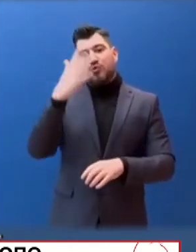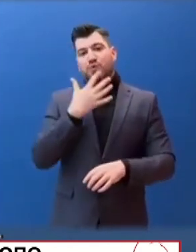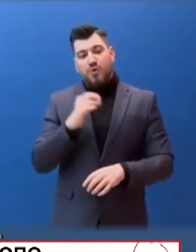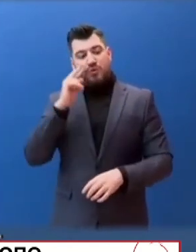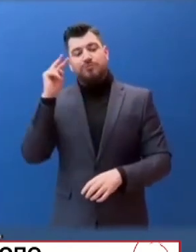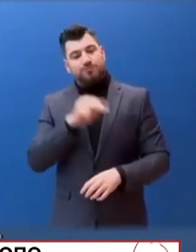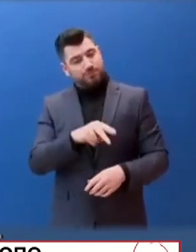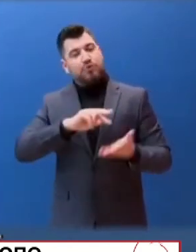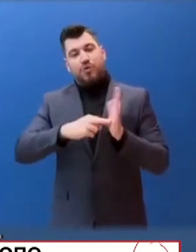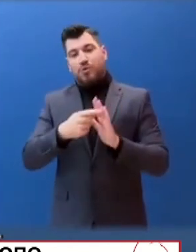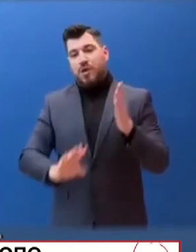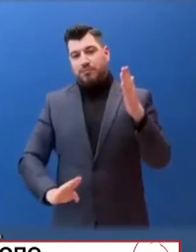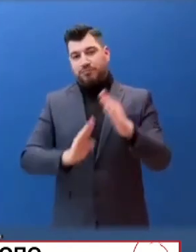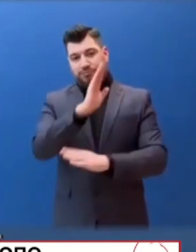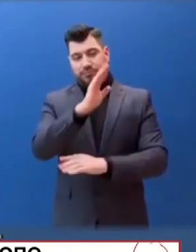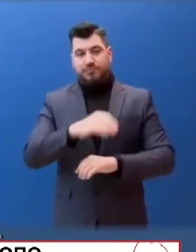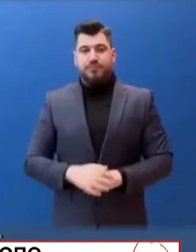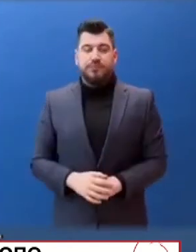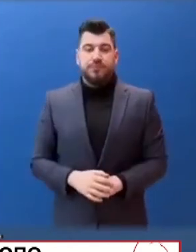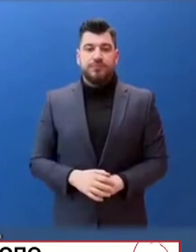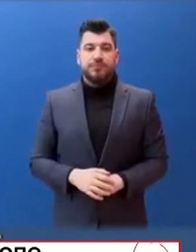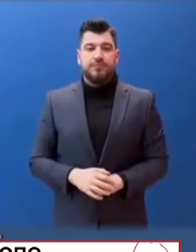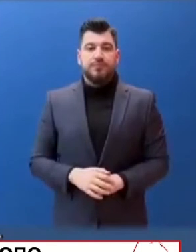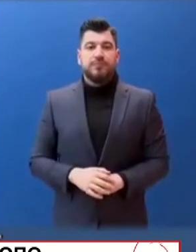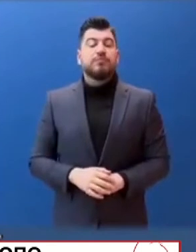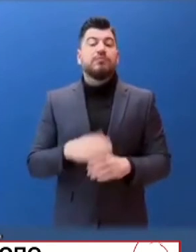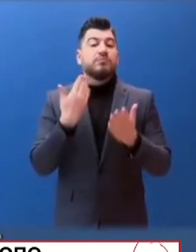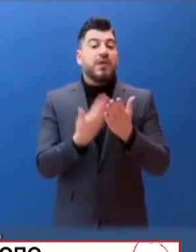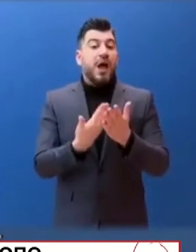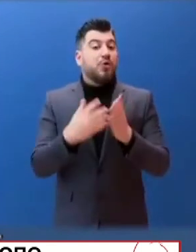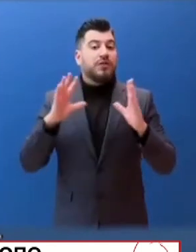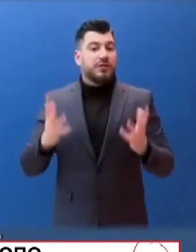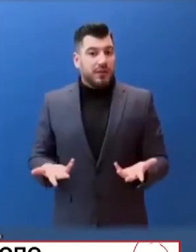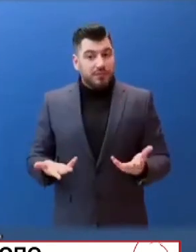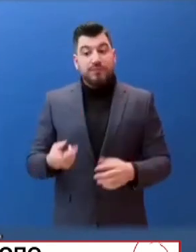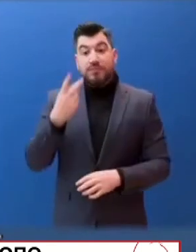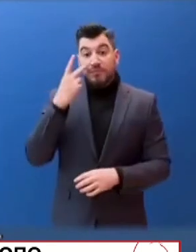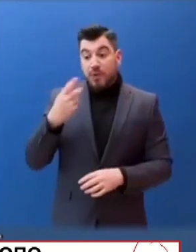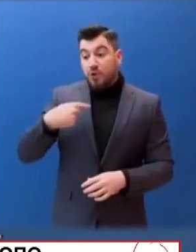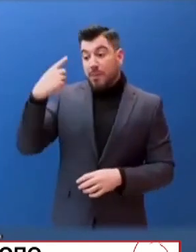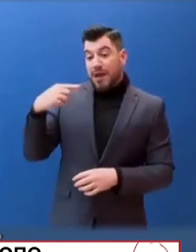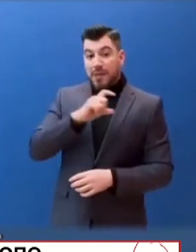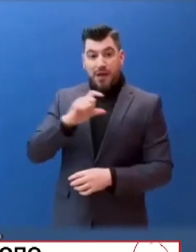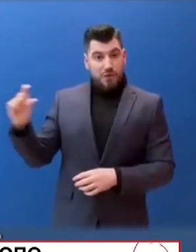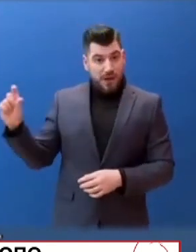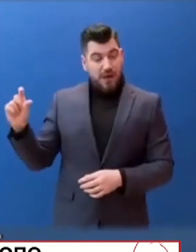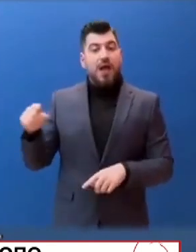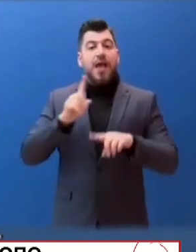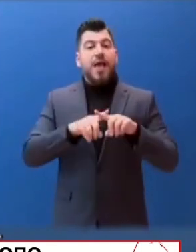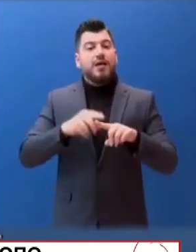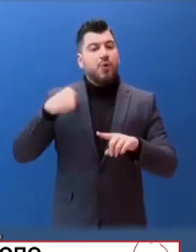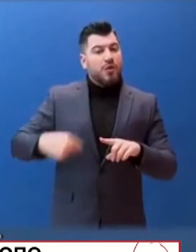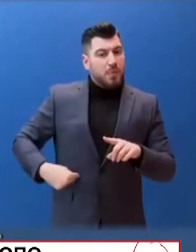τις διεθνείς αγορές. Έμπρακτη απόδειξη αποτελεί το γεγονός ότι την περασμένη εβδομάδα το ελληνικό